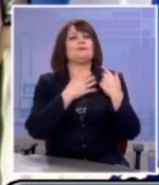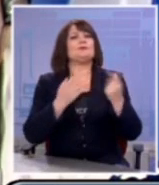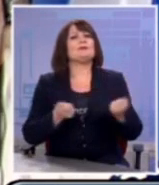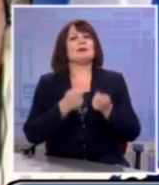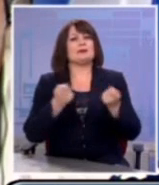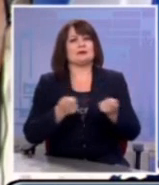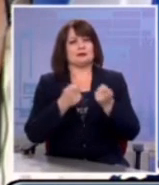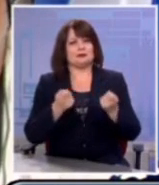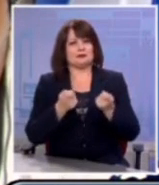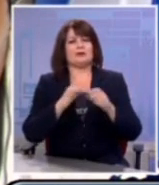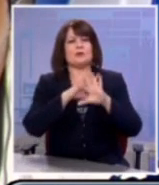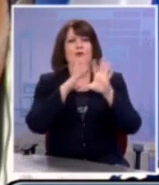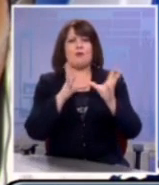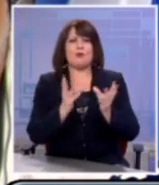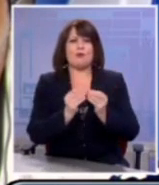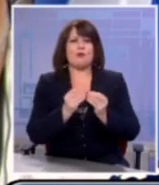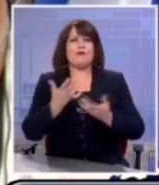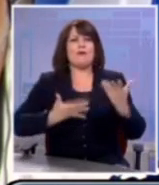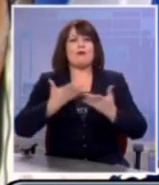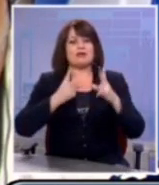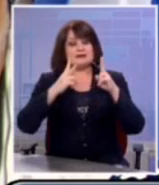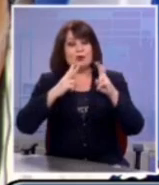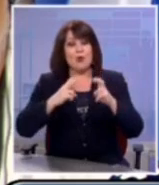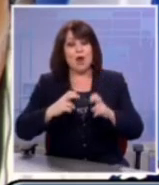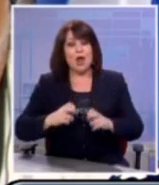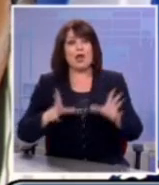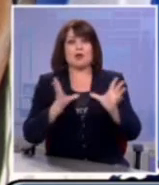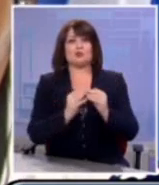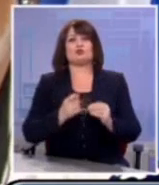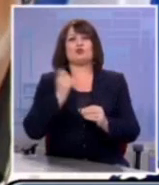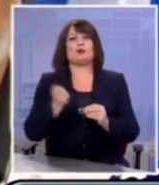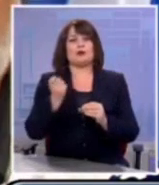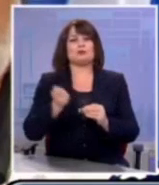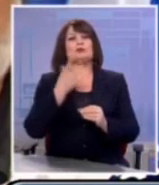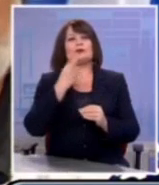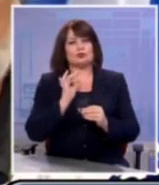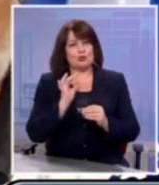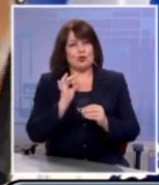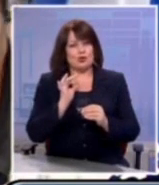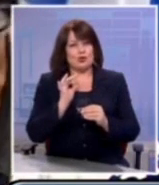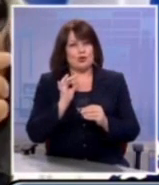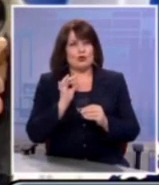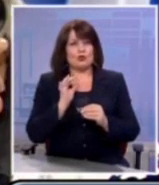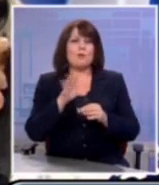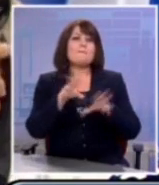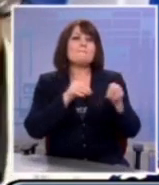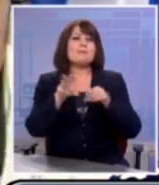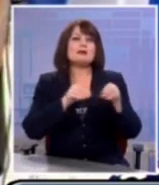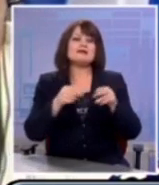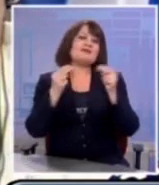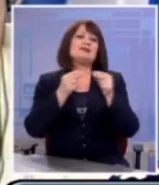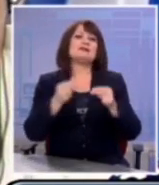επιτελέσει τον πλήρη λογιστικό έλεγχο του χρέους και για τον λόγο αυτό συγκεντρώνει